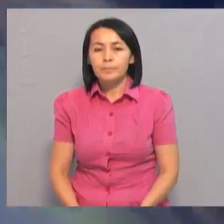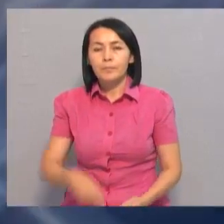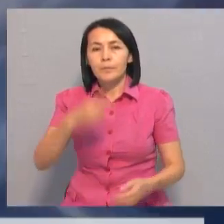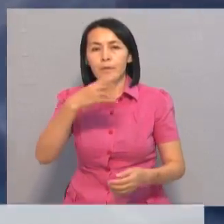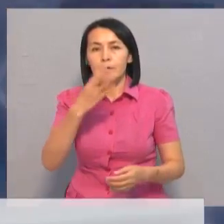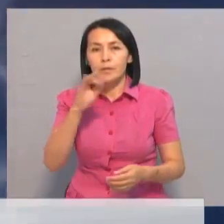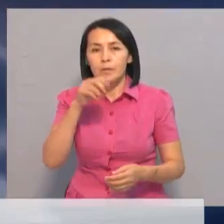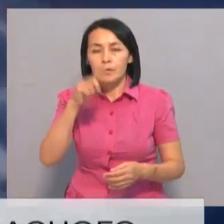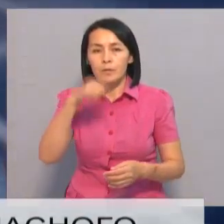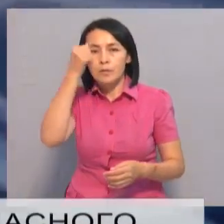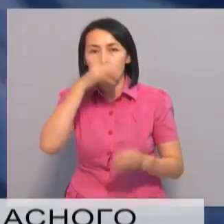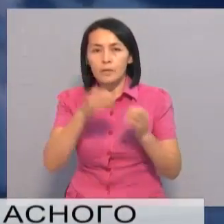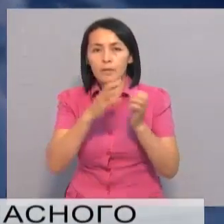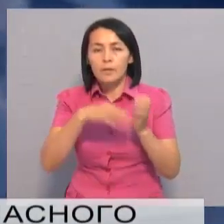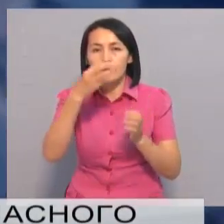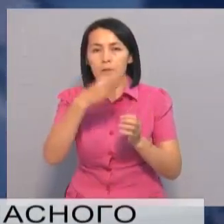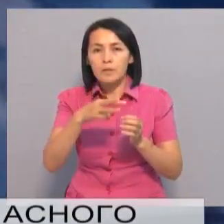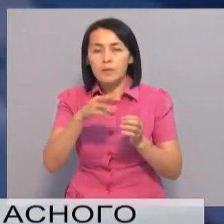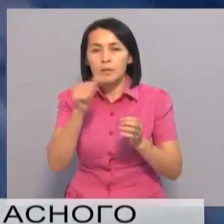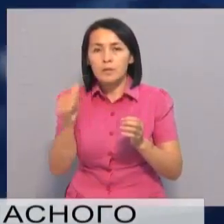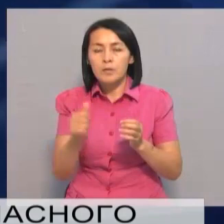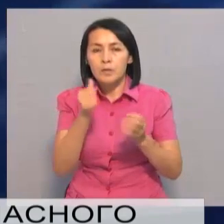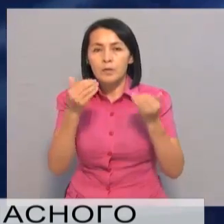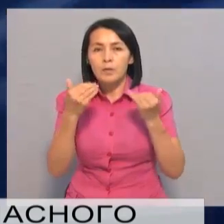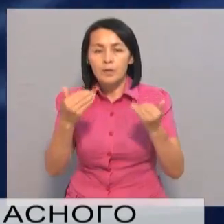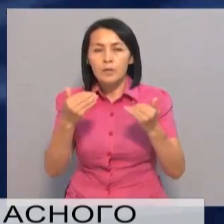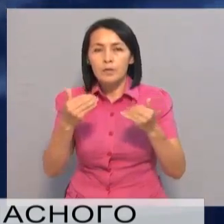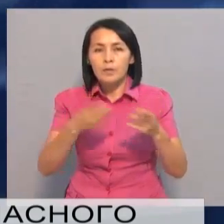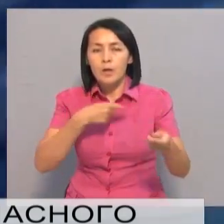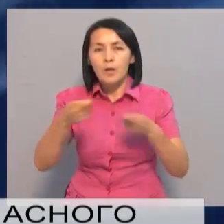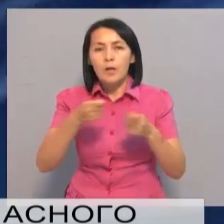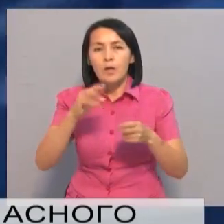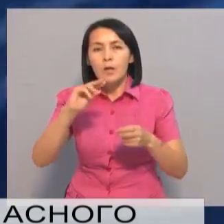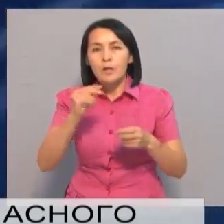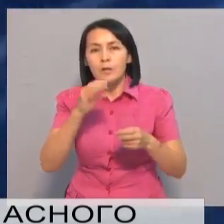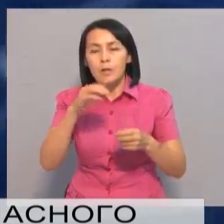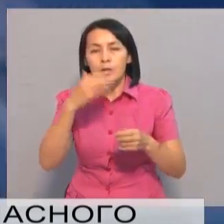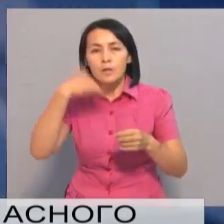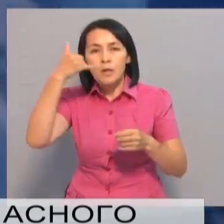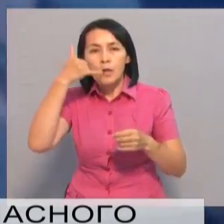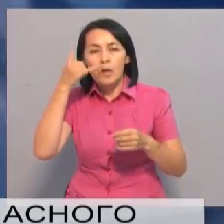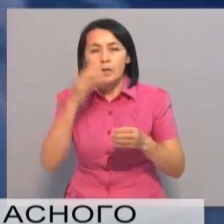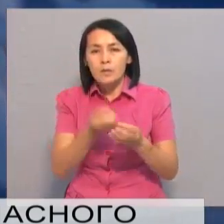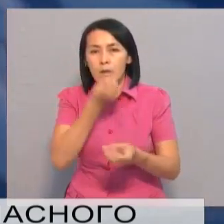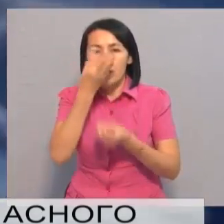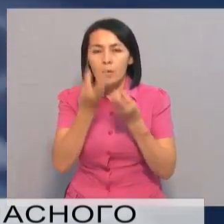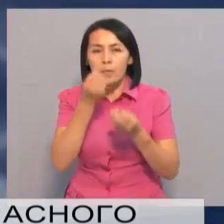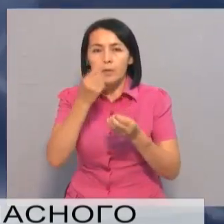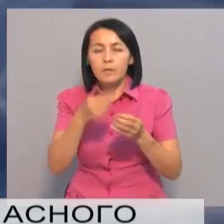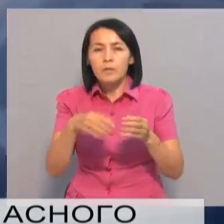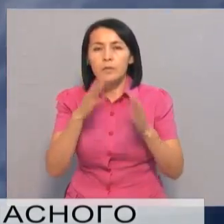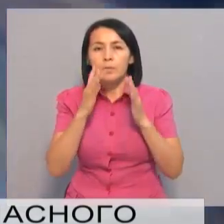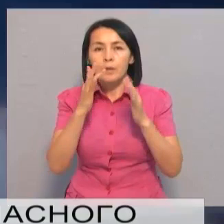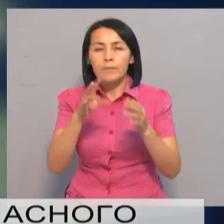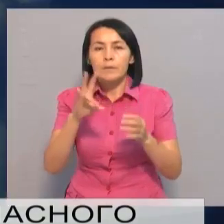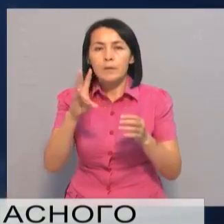24 июля текущего года в 19:30 часов в управлении кризисных ситуаций департамента поступило сообщение. В фонтане, расположенном по